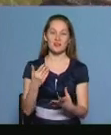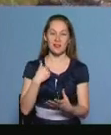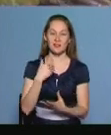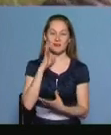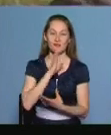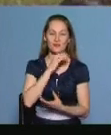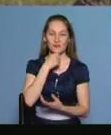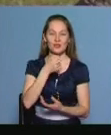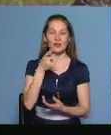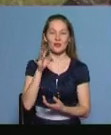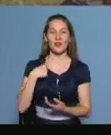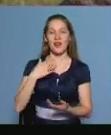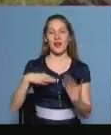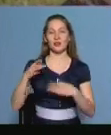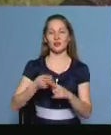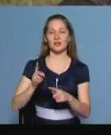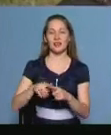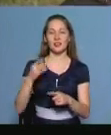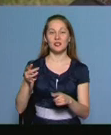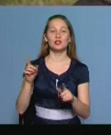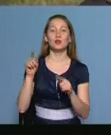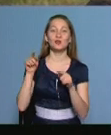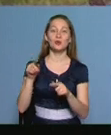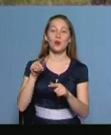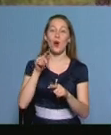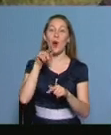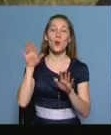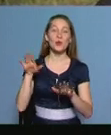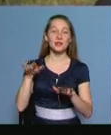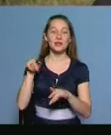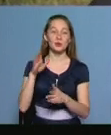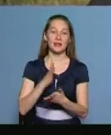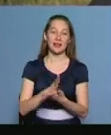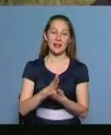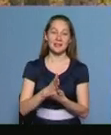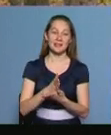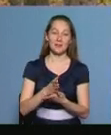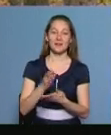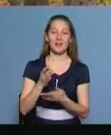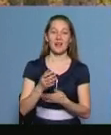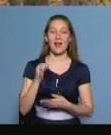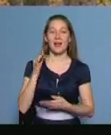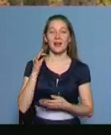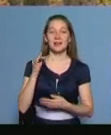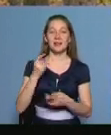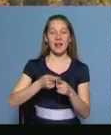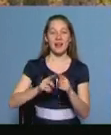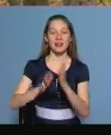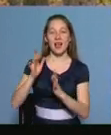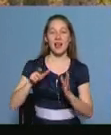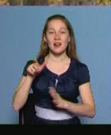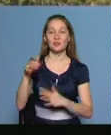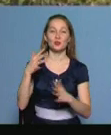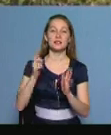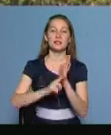могу сказать, но я радуюсь вот этой мелочи, что здесь уточки наши гуляют, тому подобное. Просто прелесть. Этой лесополосе уже 70